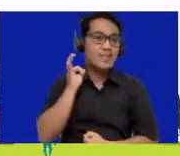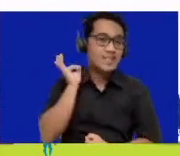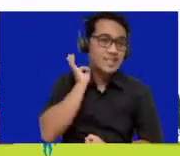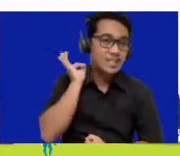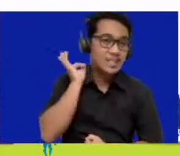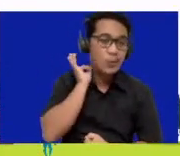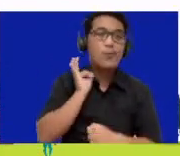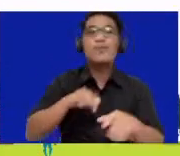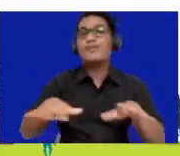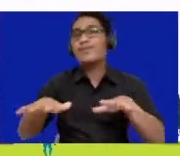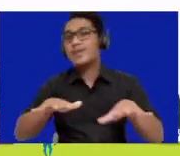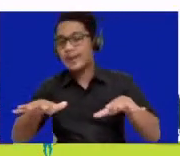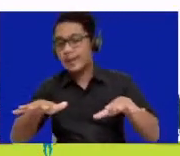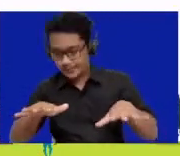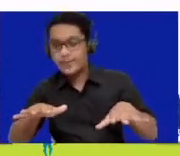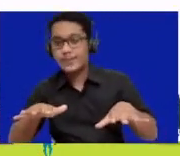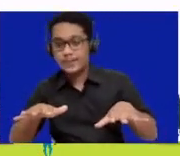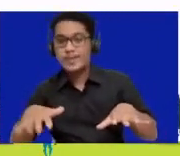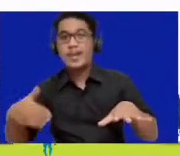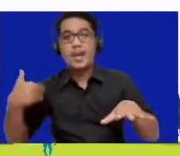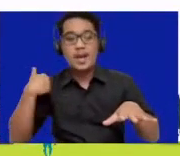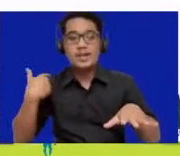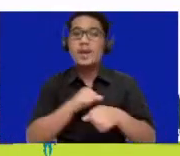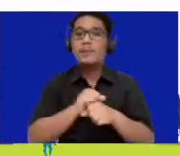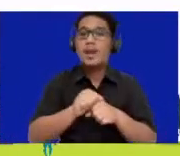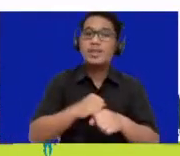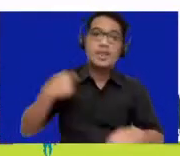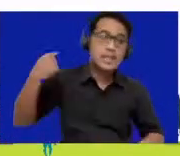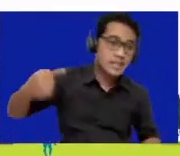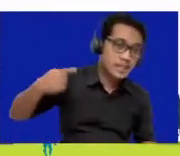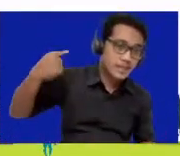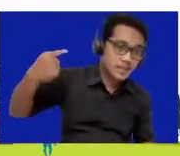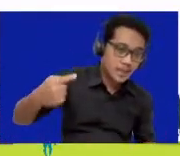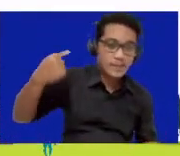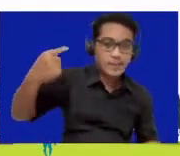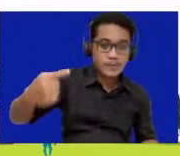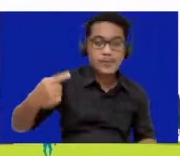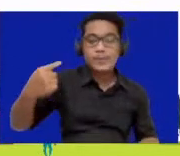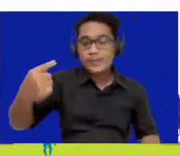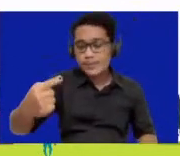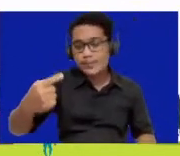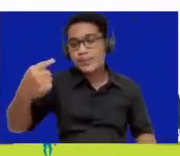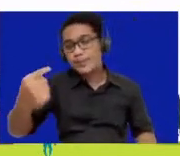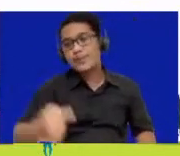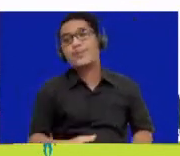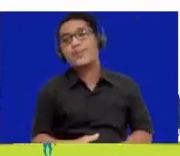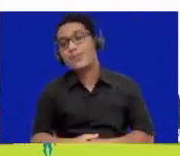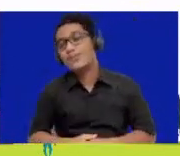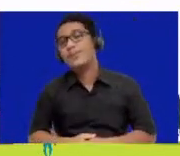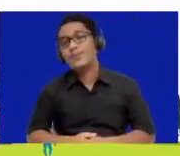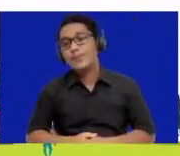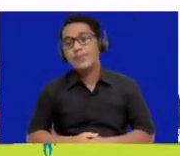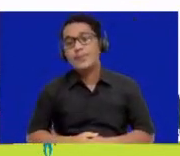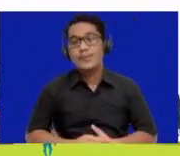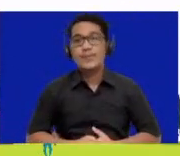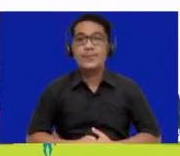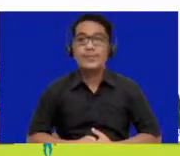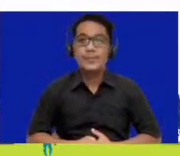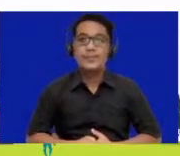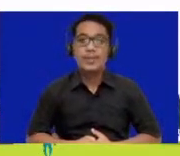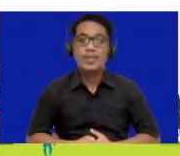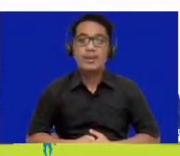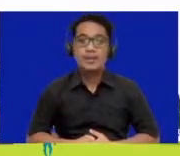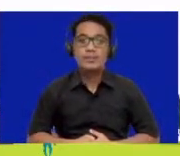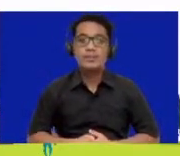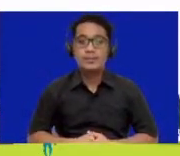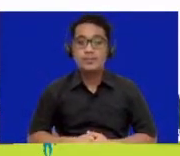Kami melaksanakan kegiatan pelatihan secara rutin dalam penanganan bencana. Kemudian, kita juga